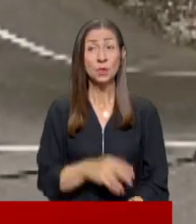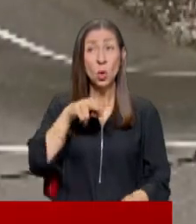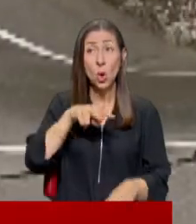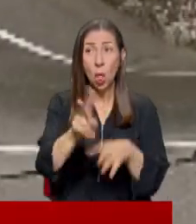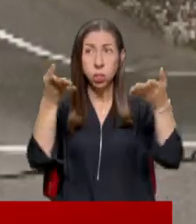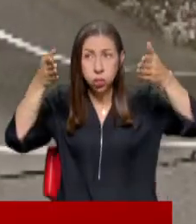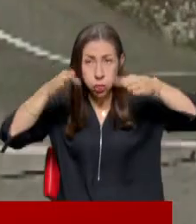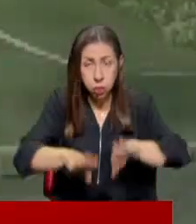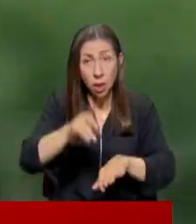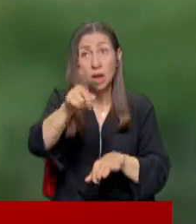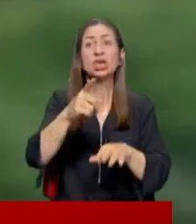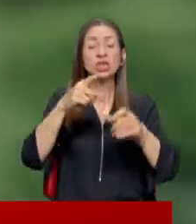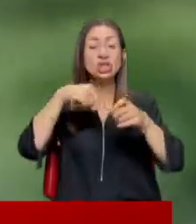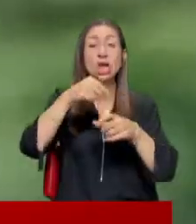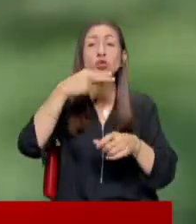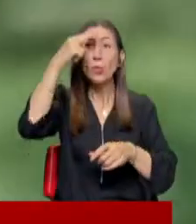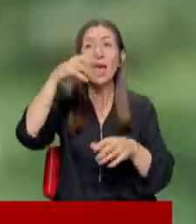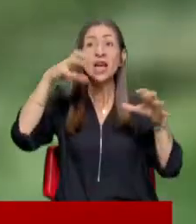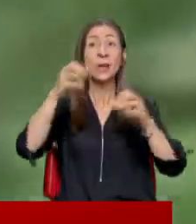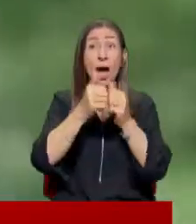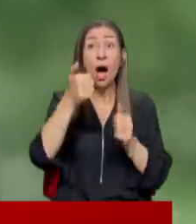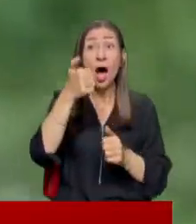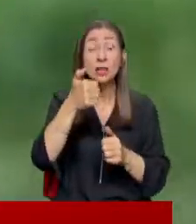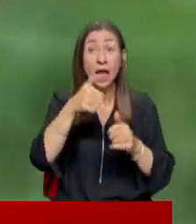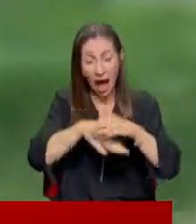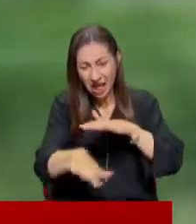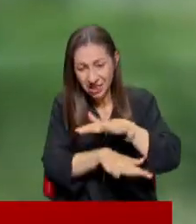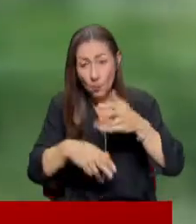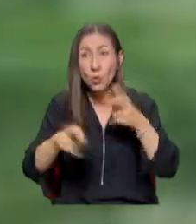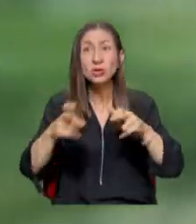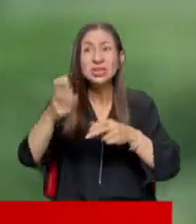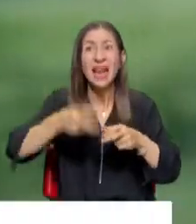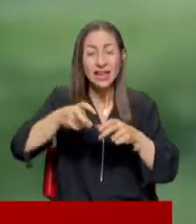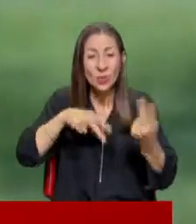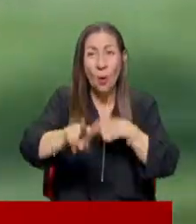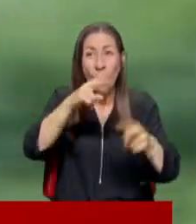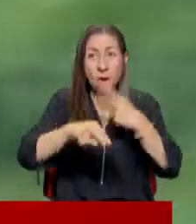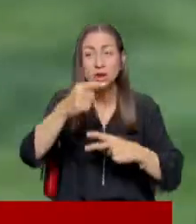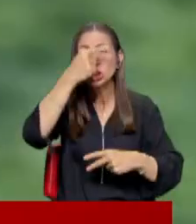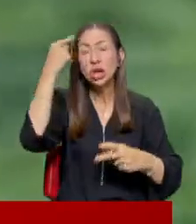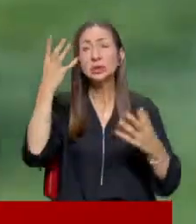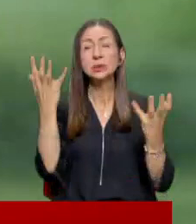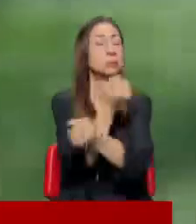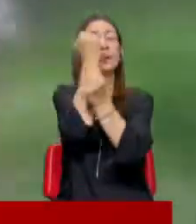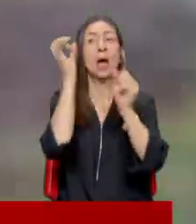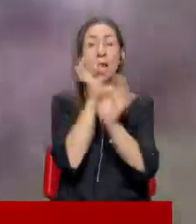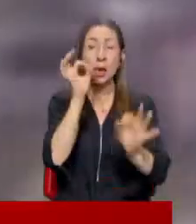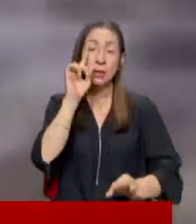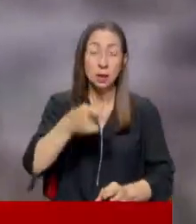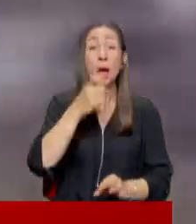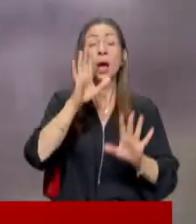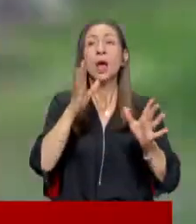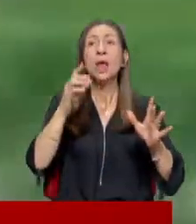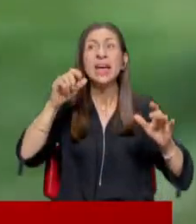Yollar çökerken Çaycuma'da yağışla birlikte altı boşalan tren menfezleri şans eseri erken fark edildi.